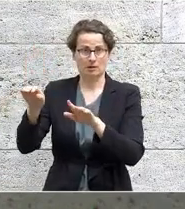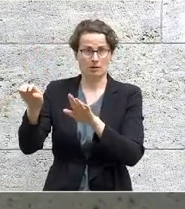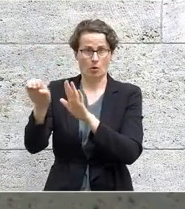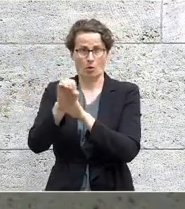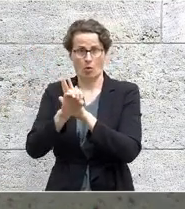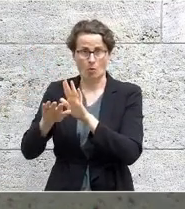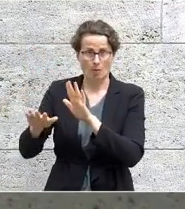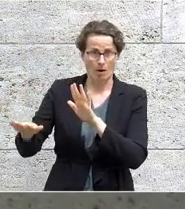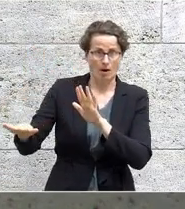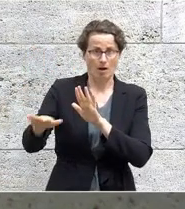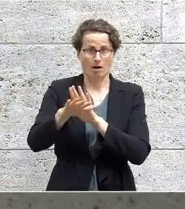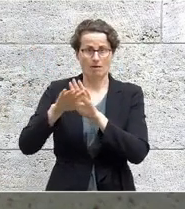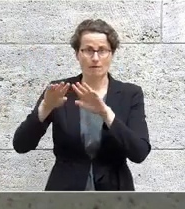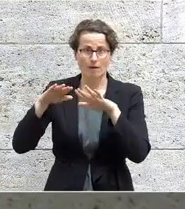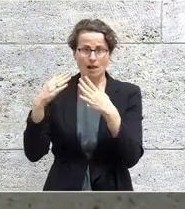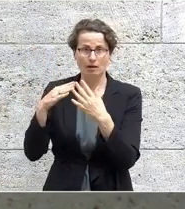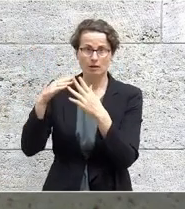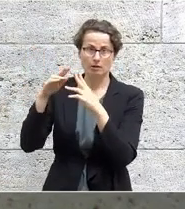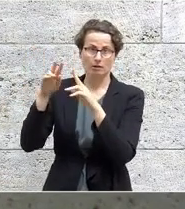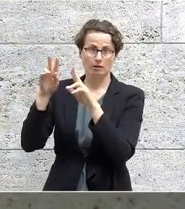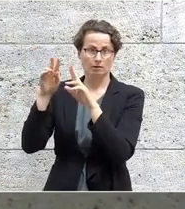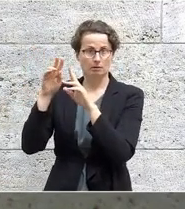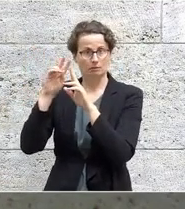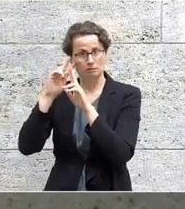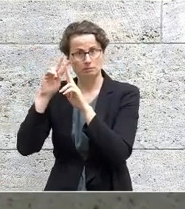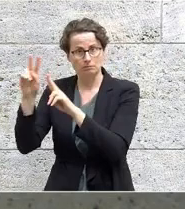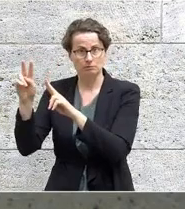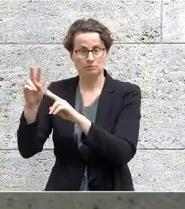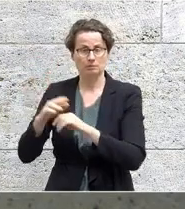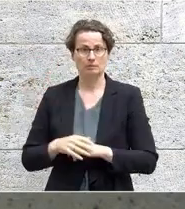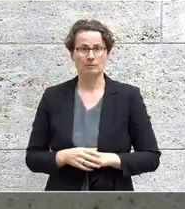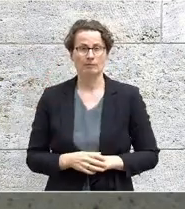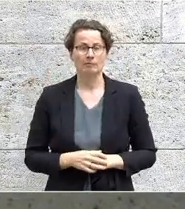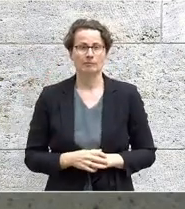Grenzen Deutschlands hinaus fand.